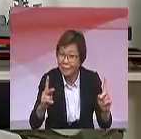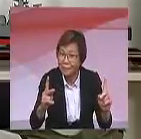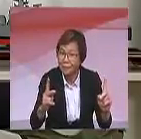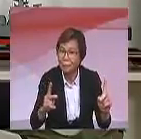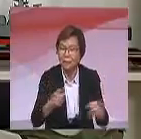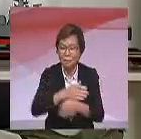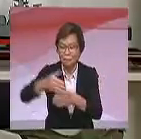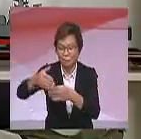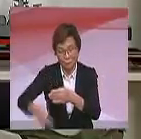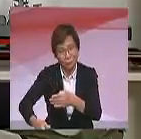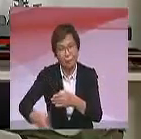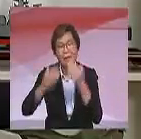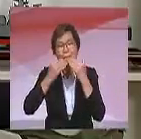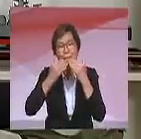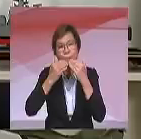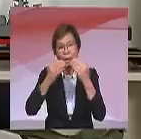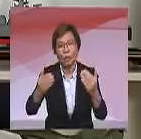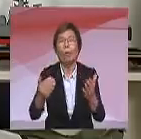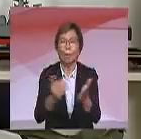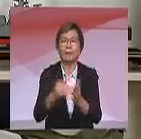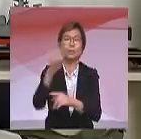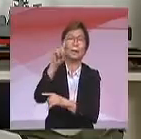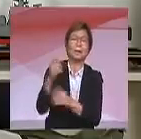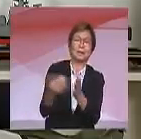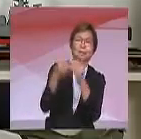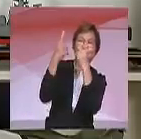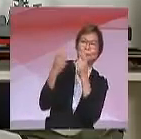Okey? Saja. Terima kasih. Ah, ada lagi.